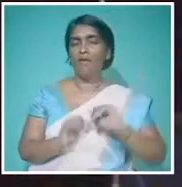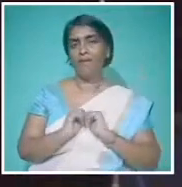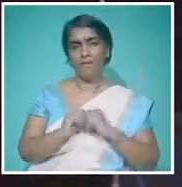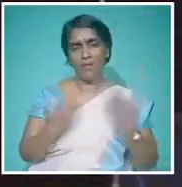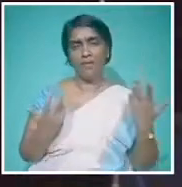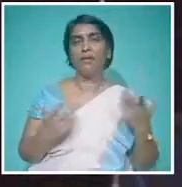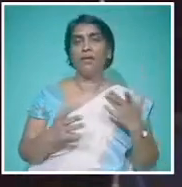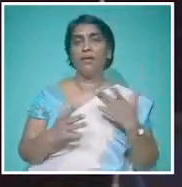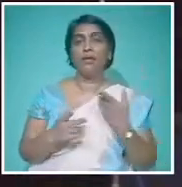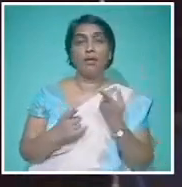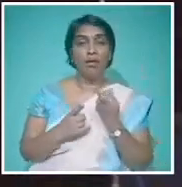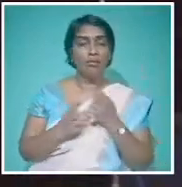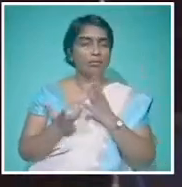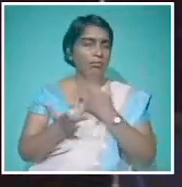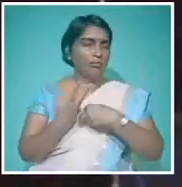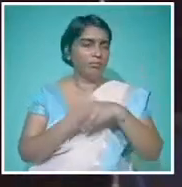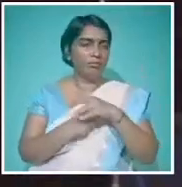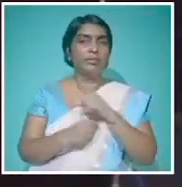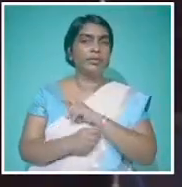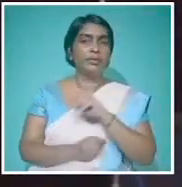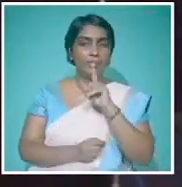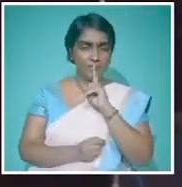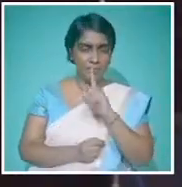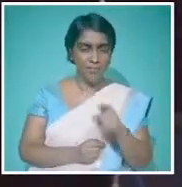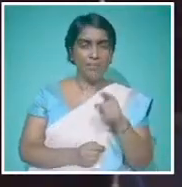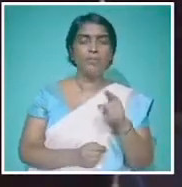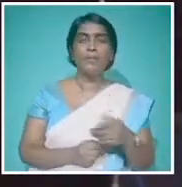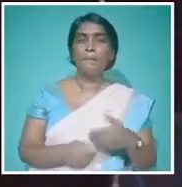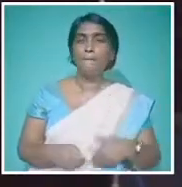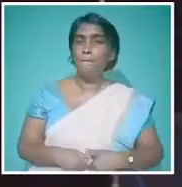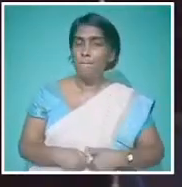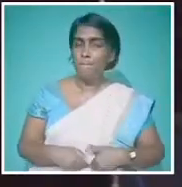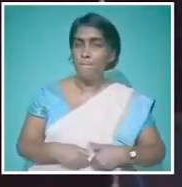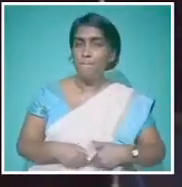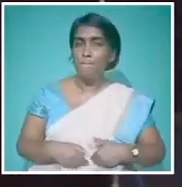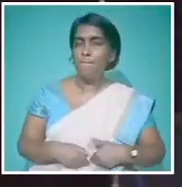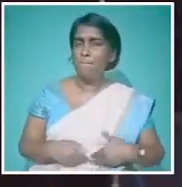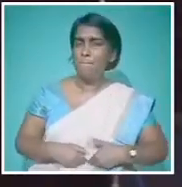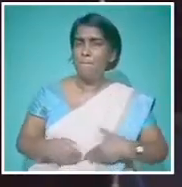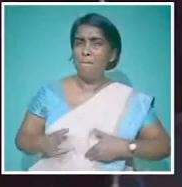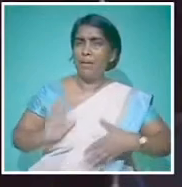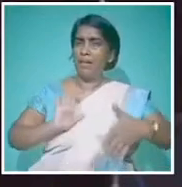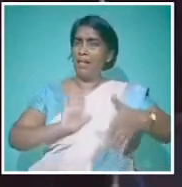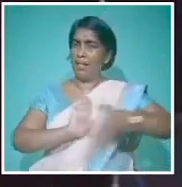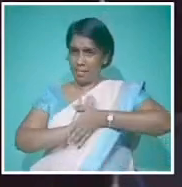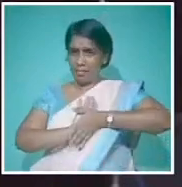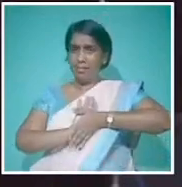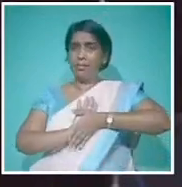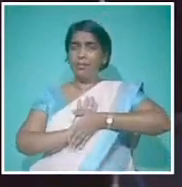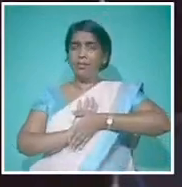නැහනේ මේ ආර්ථිකයේ හකුළුනෝ කියලා කියන්නේ බඩ පොත්ත පිටපොත්තක බලෝන එකද